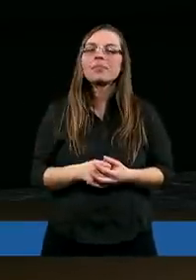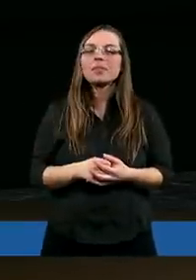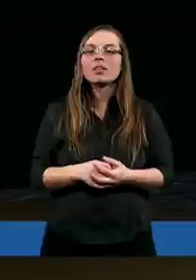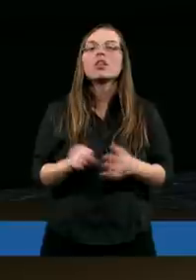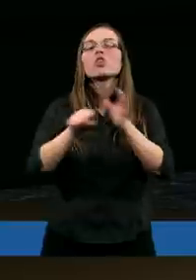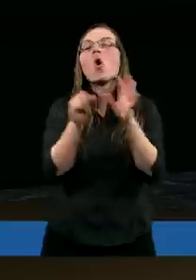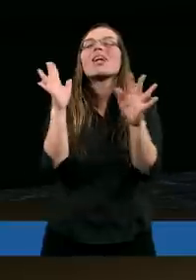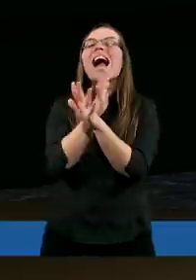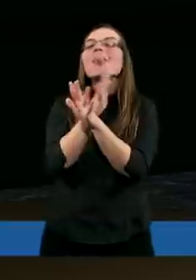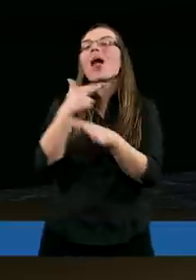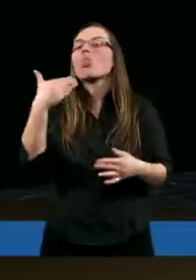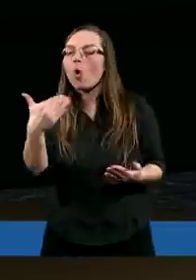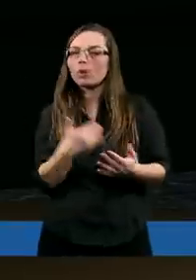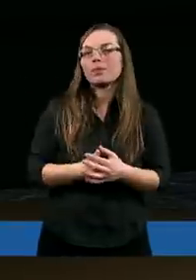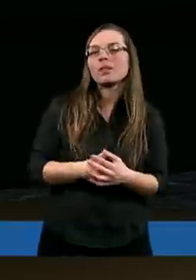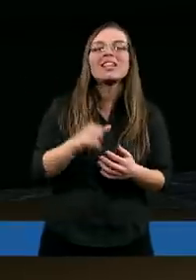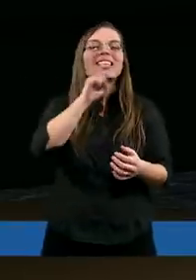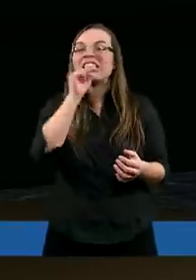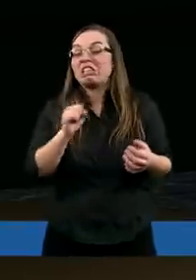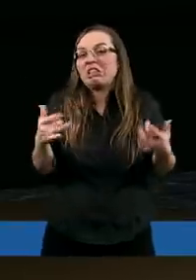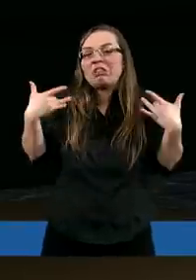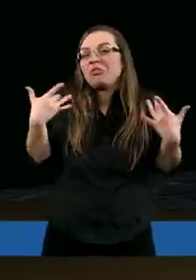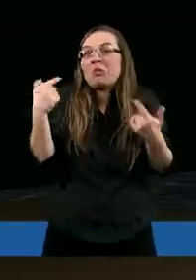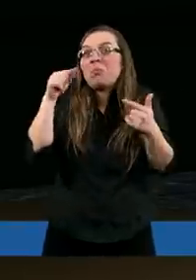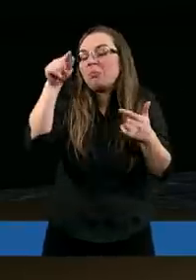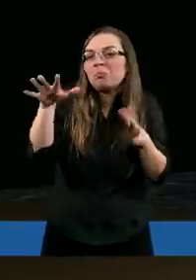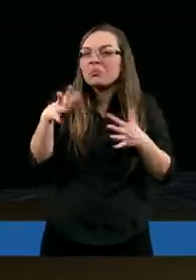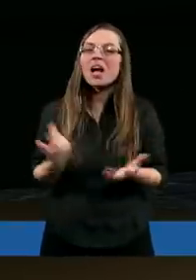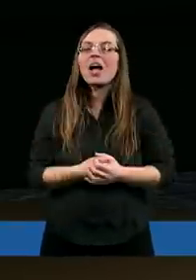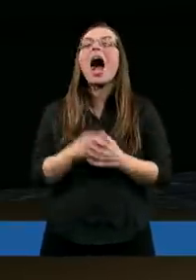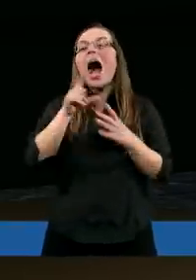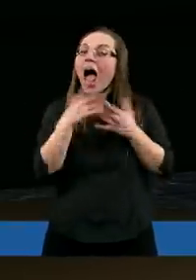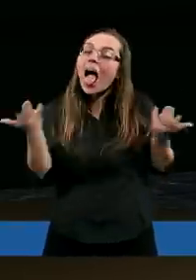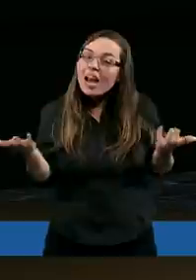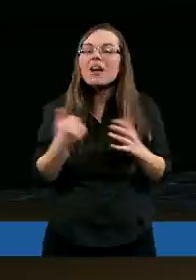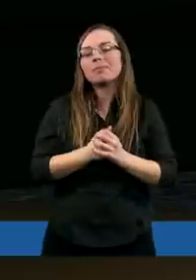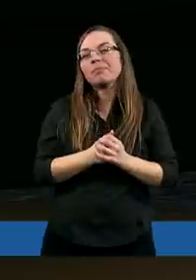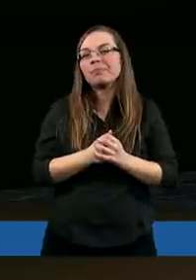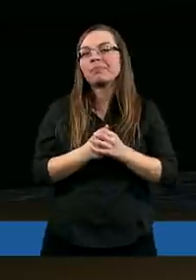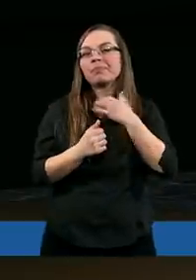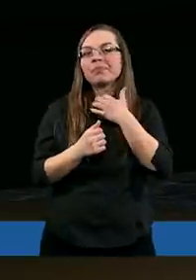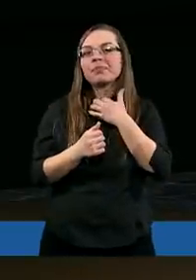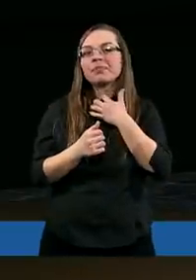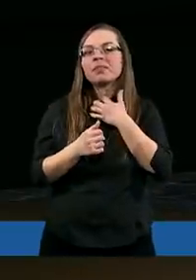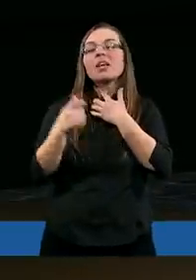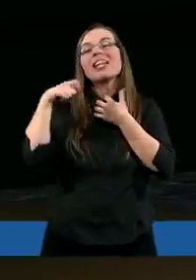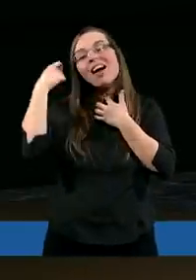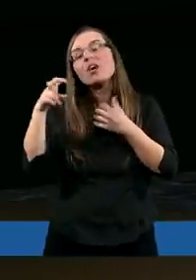do sanatorium. Nigdy w życiu nie byłem jeszcze. No ale